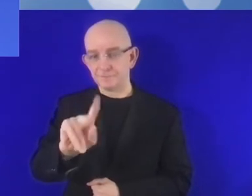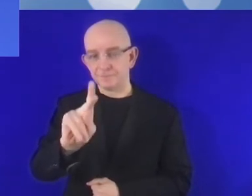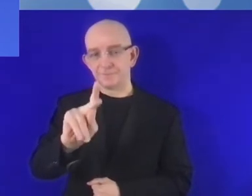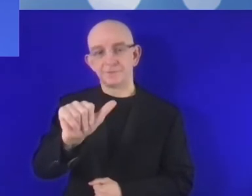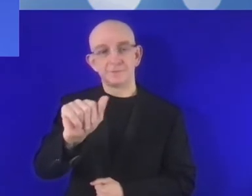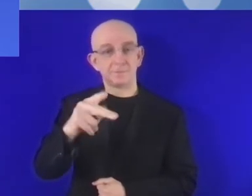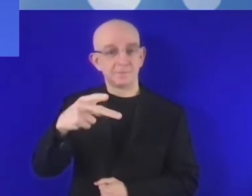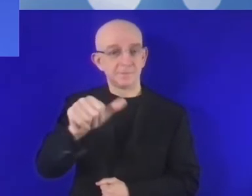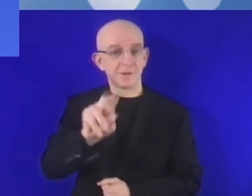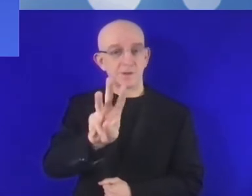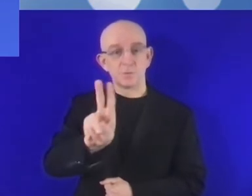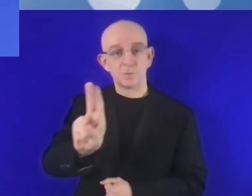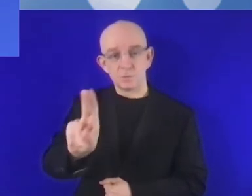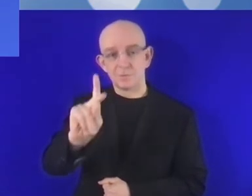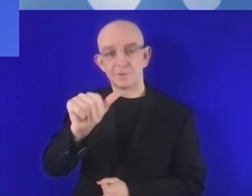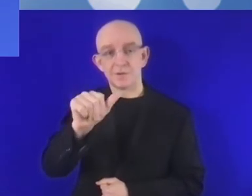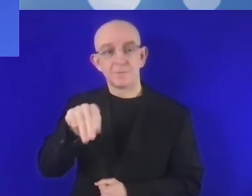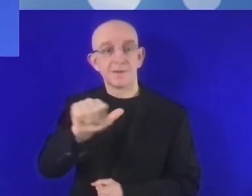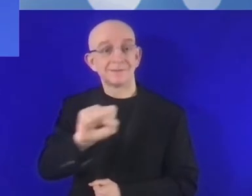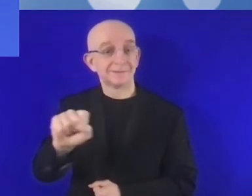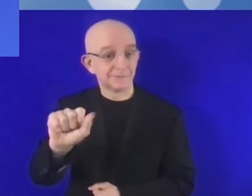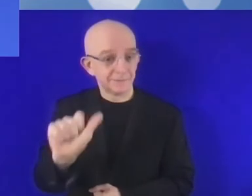وأنا طالبة في توغو، دولة توغو.